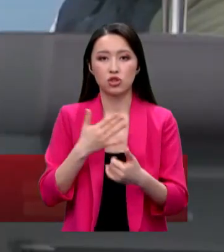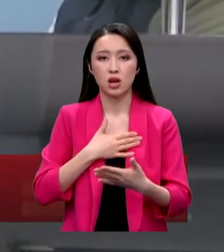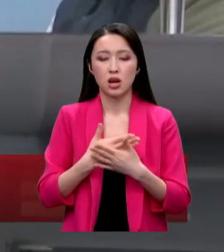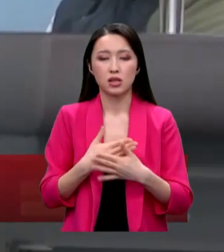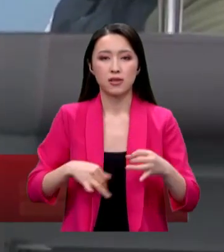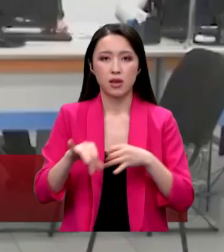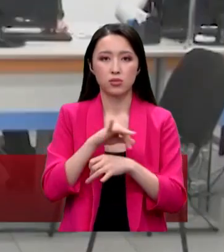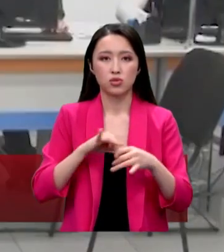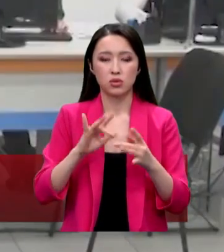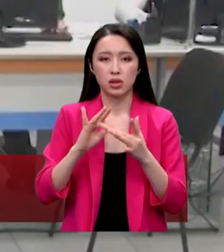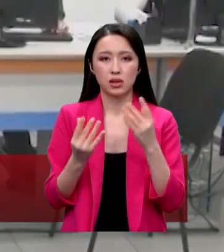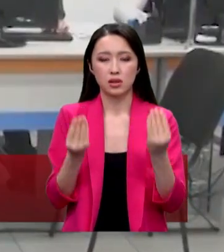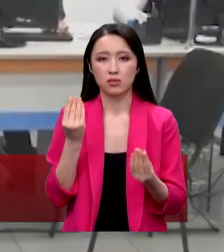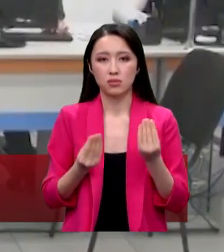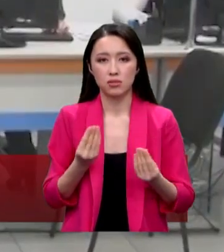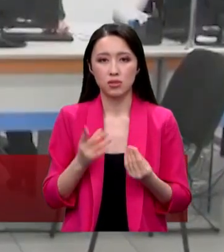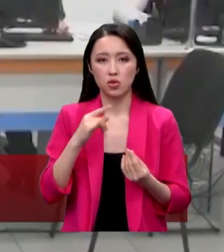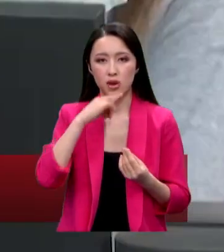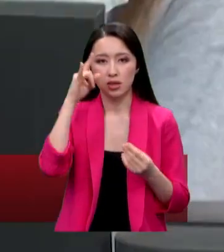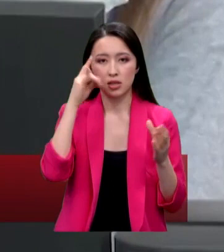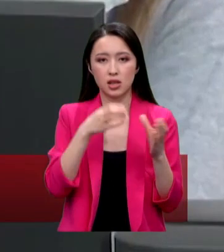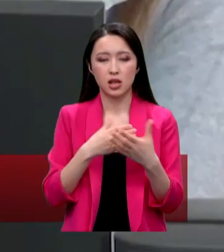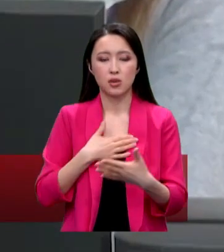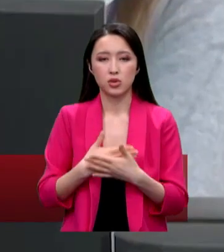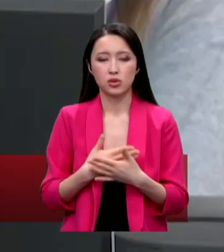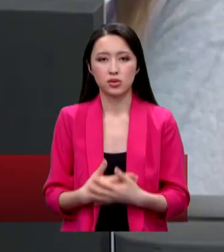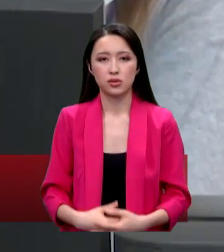в соцсетях среди казахстанской общественности.